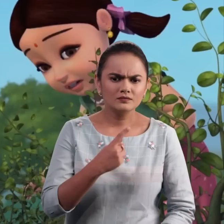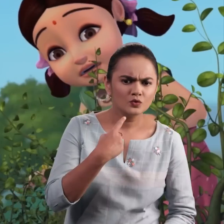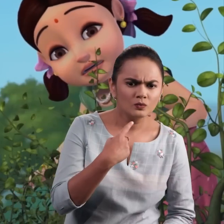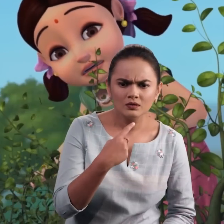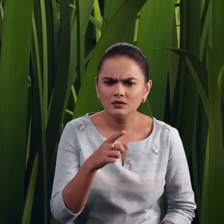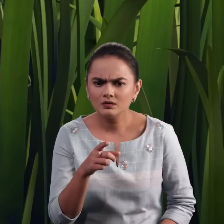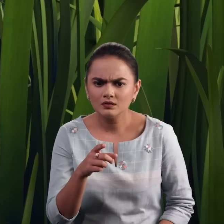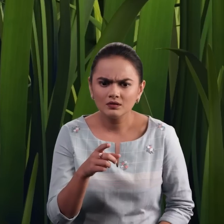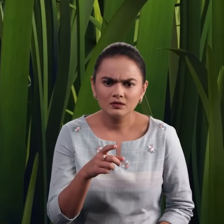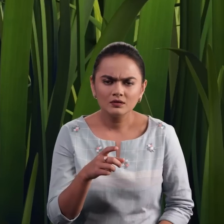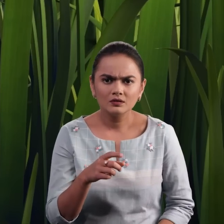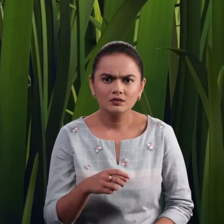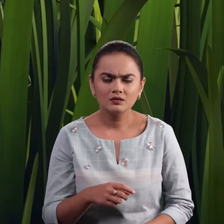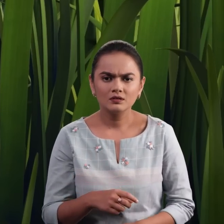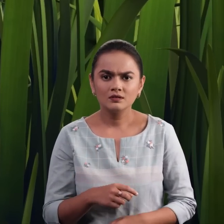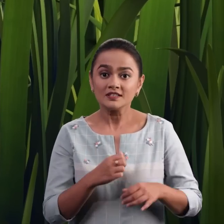कौन है?